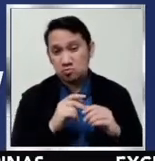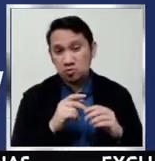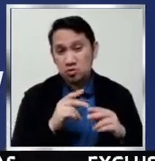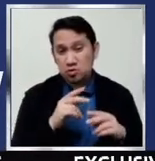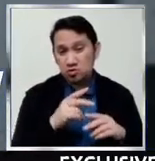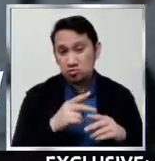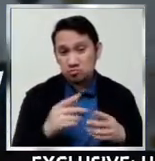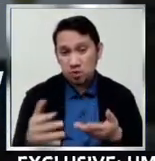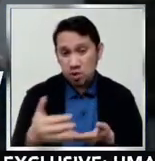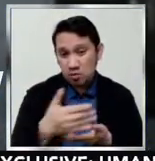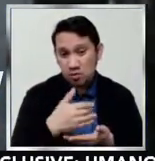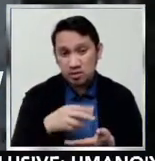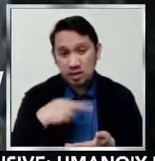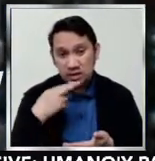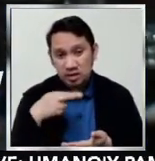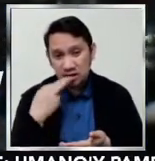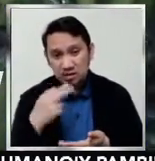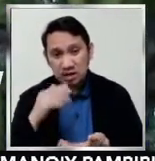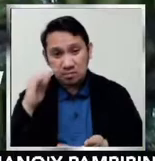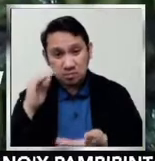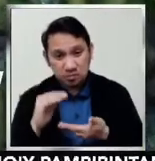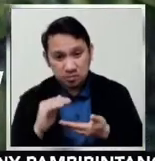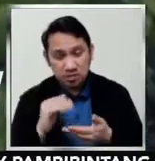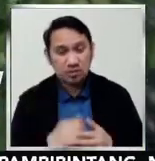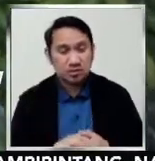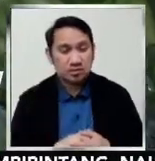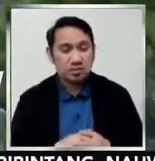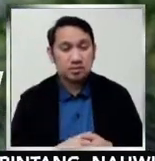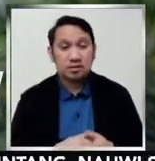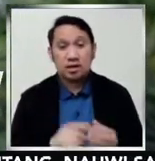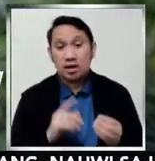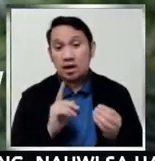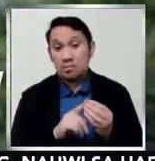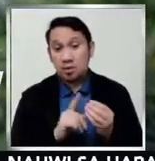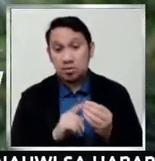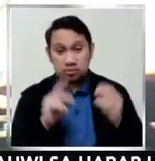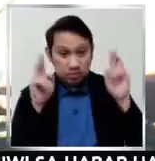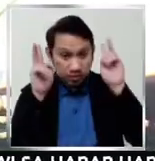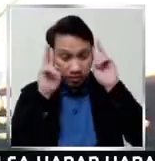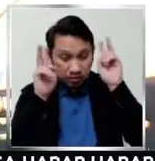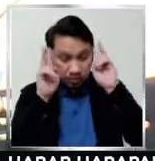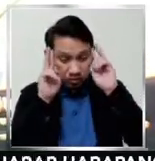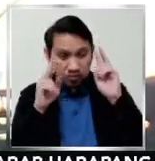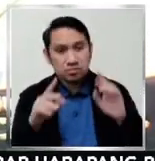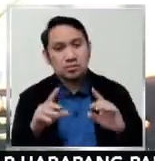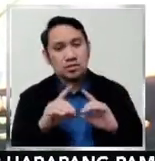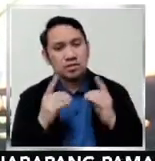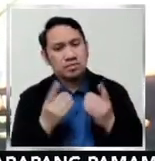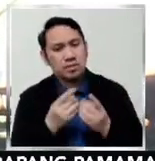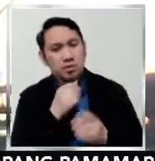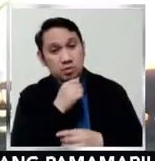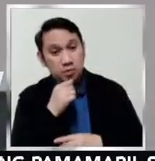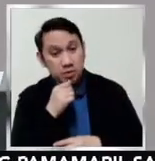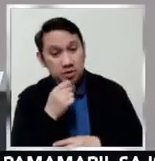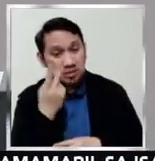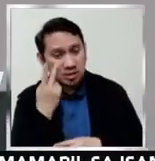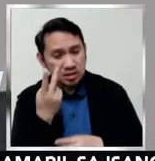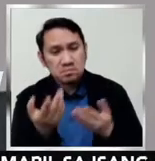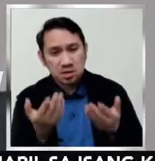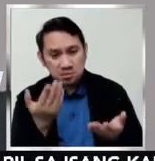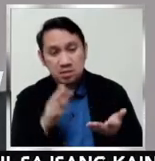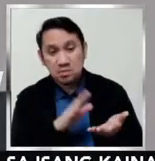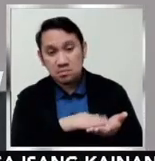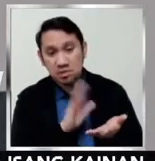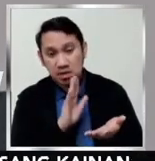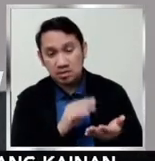to 20%. Sa supply ng gulay, nakikita ng Department of Agriculture ang posibleng pagtaas ng presyo. Meron pang